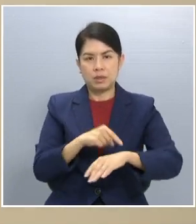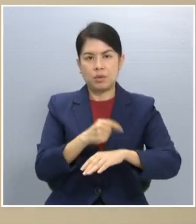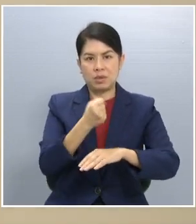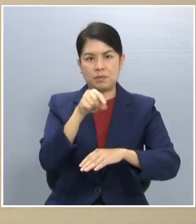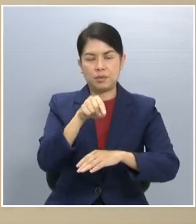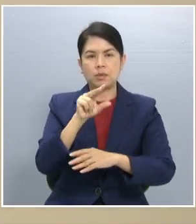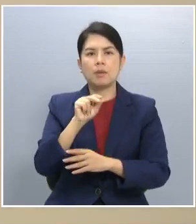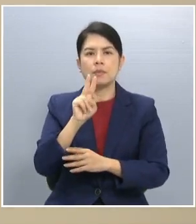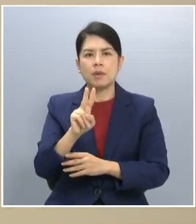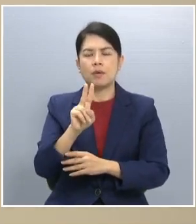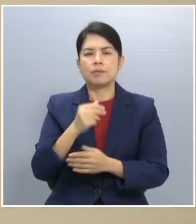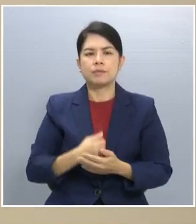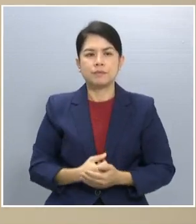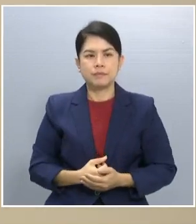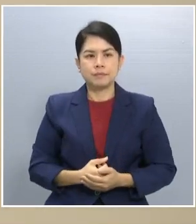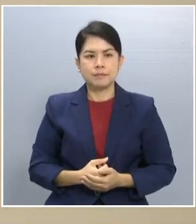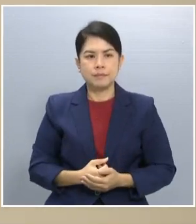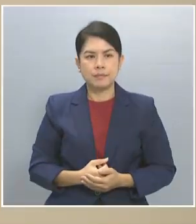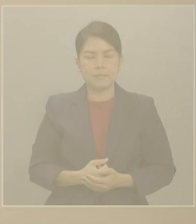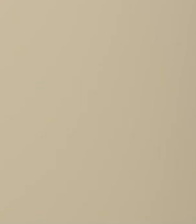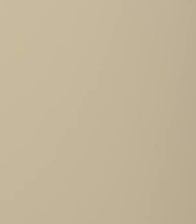เดี๋ยวกลับมาครับ